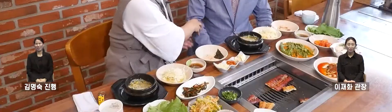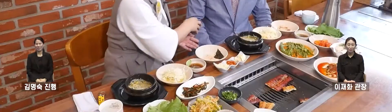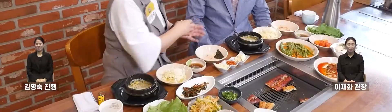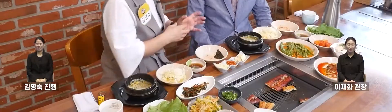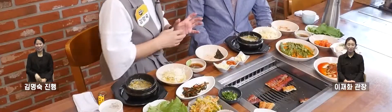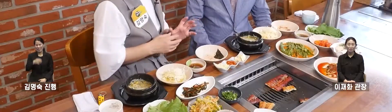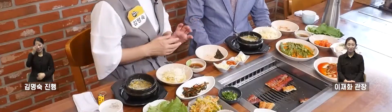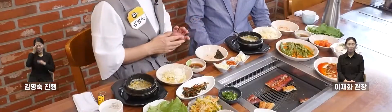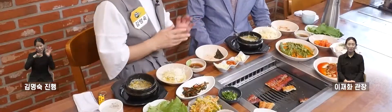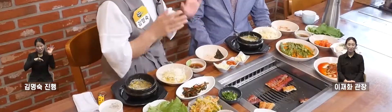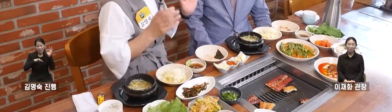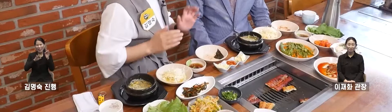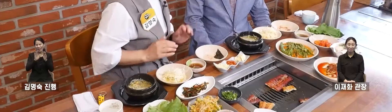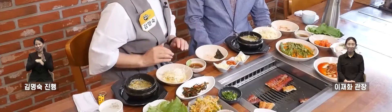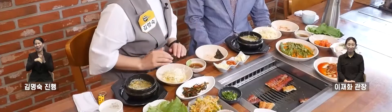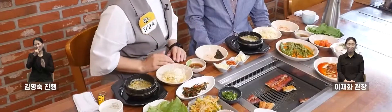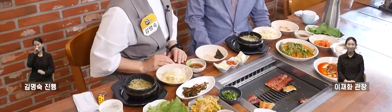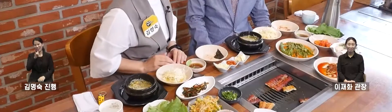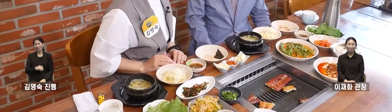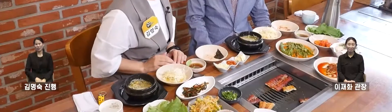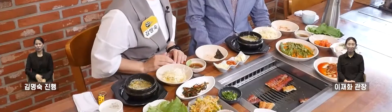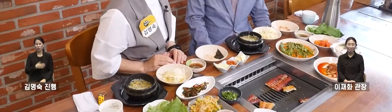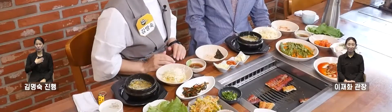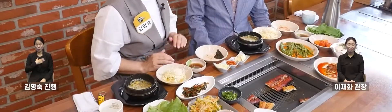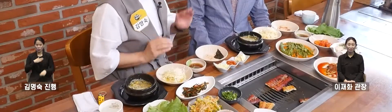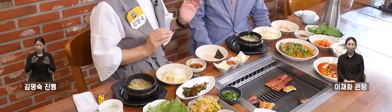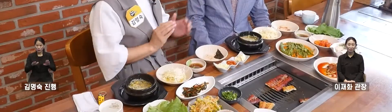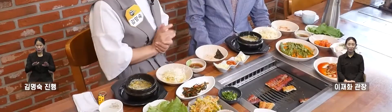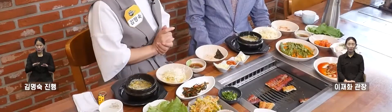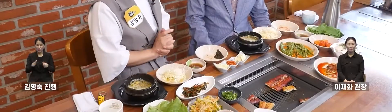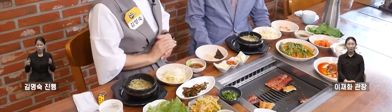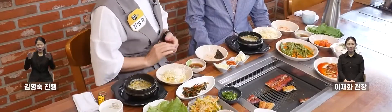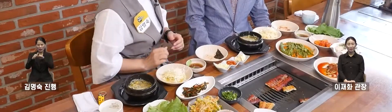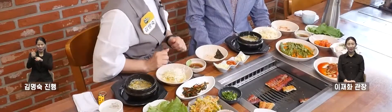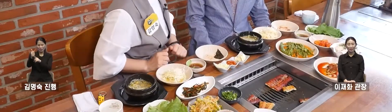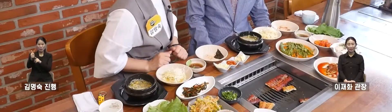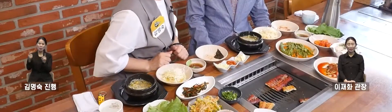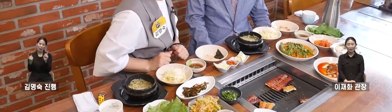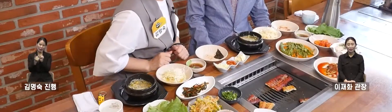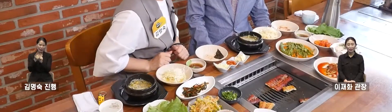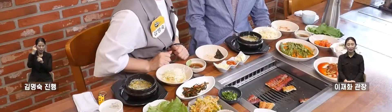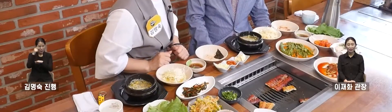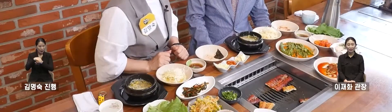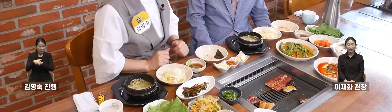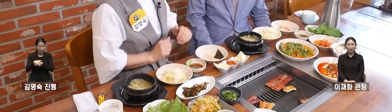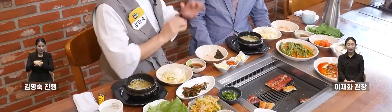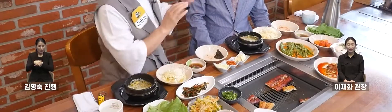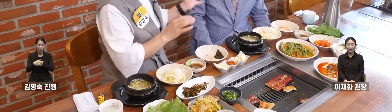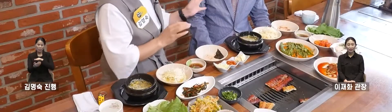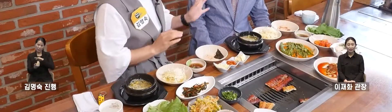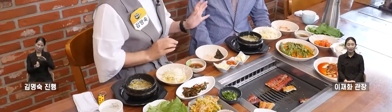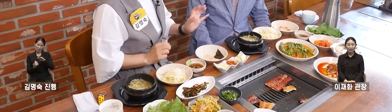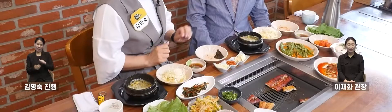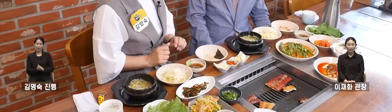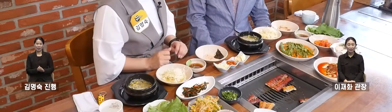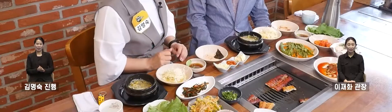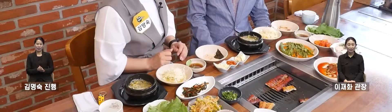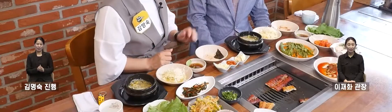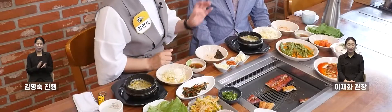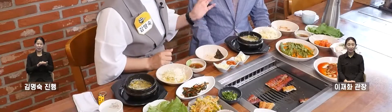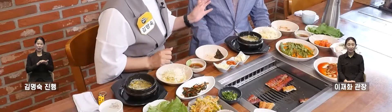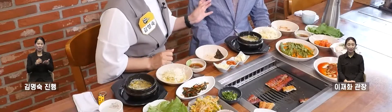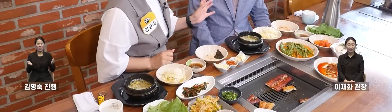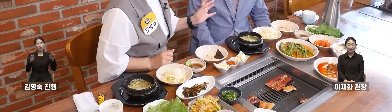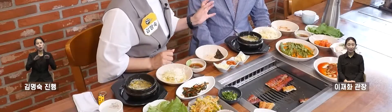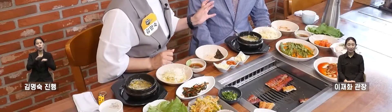이렇게 잡아 예, 예. 이렇게 하는 경우가 있어요. 그래서 예. 저도 오늘 관장님 만난다고 해서 예, 예. 거기 우리